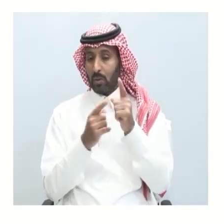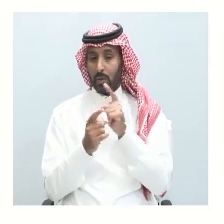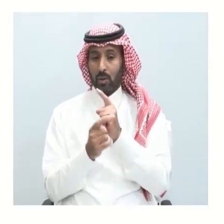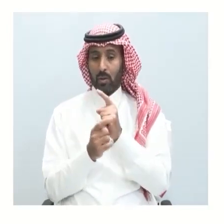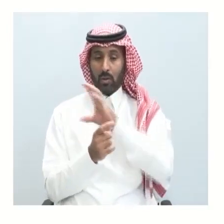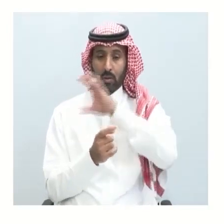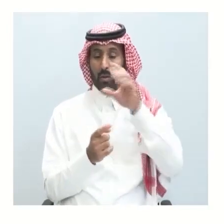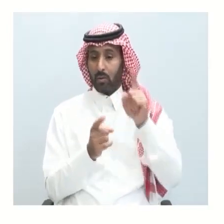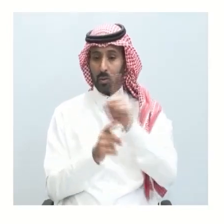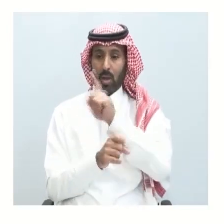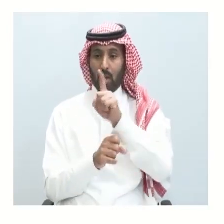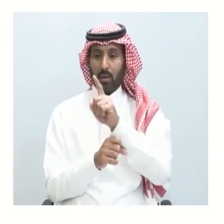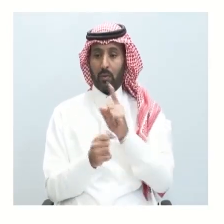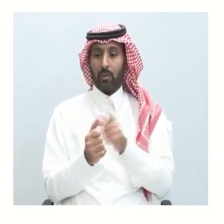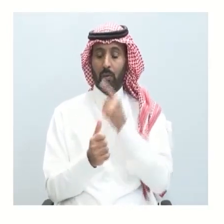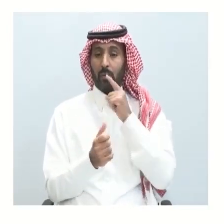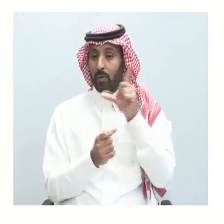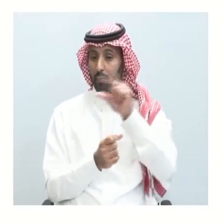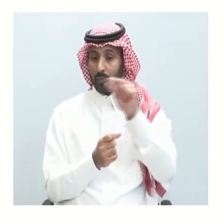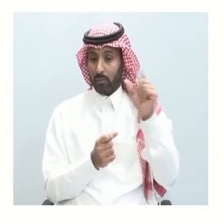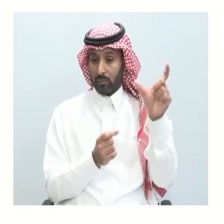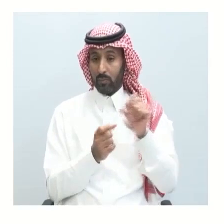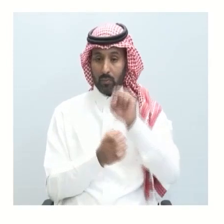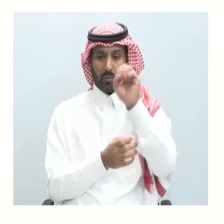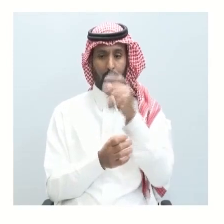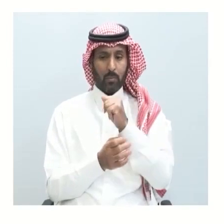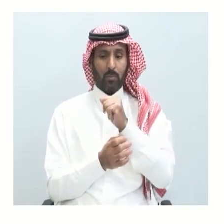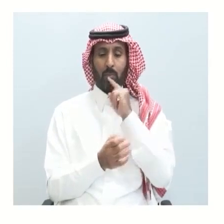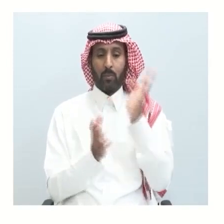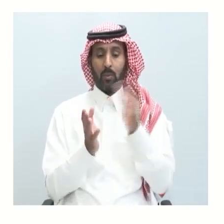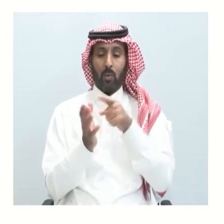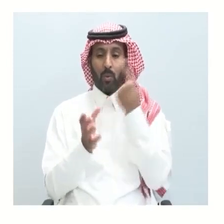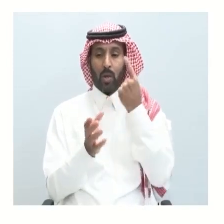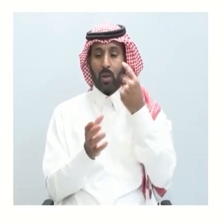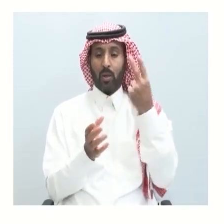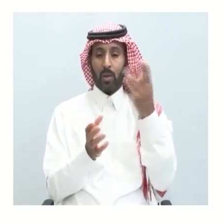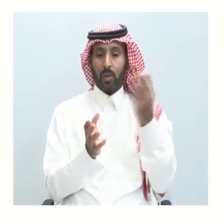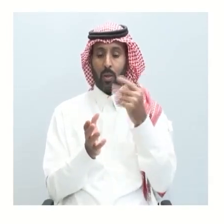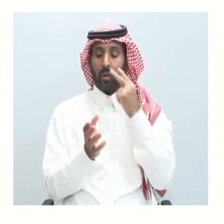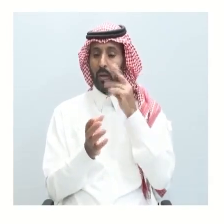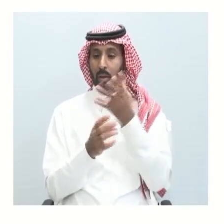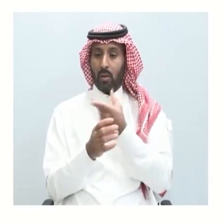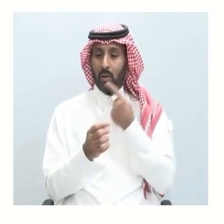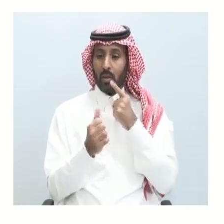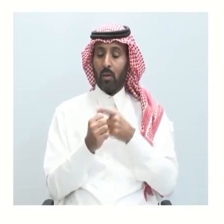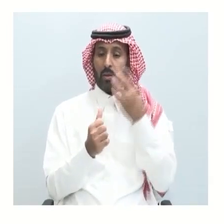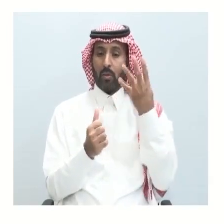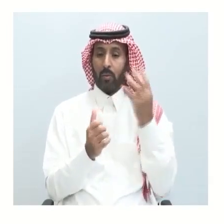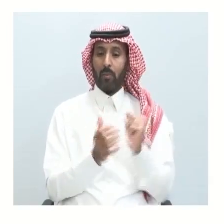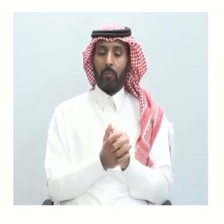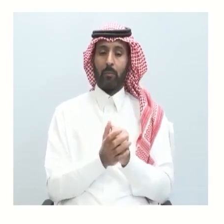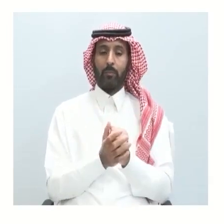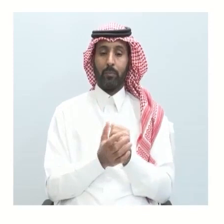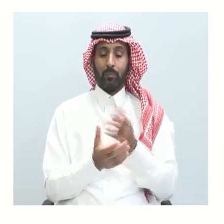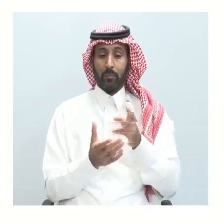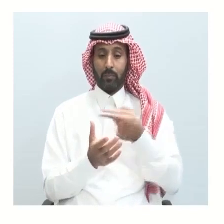الفيزيائية غازية. هل يوجد معاملات؟ في المتفاعلات يوجد معامل 2 وفي النواتج يوجد المعامل 4.